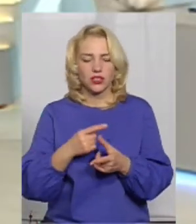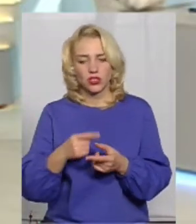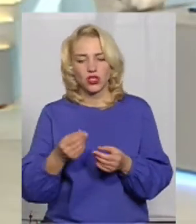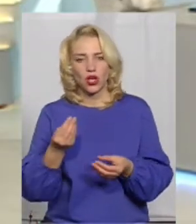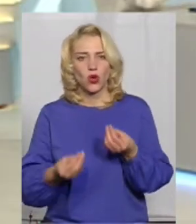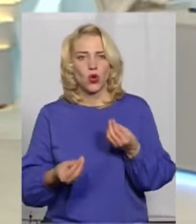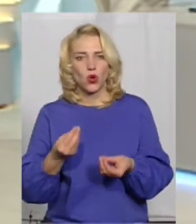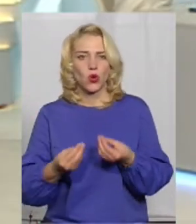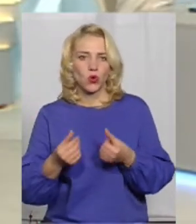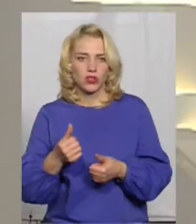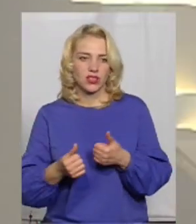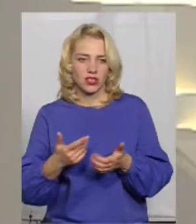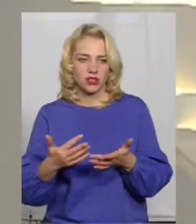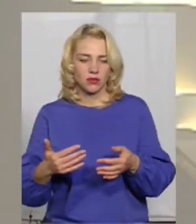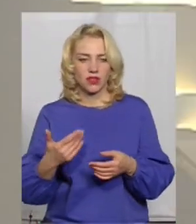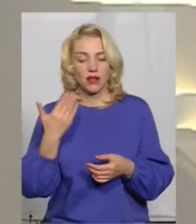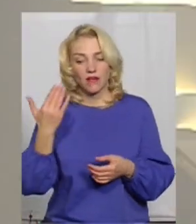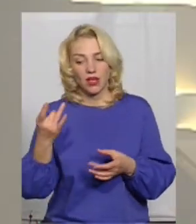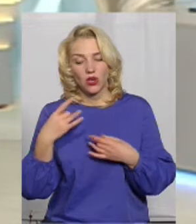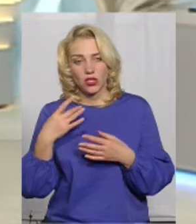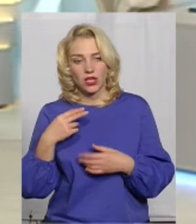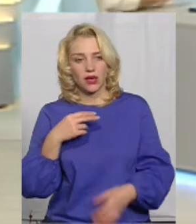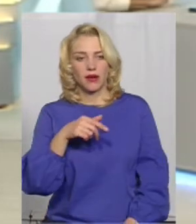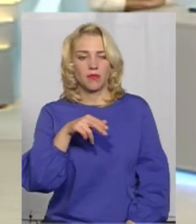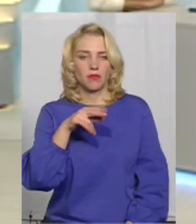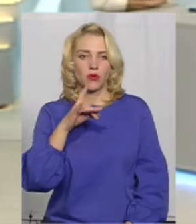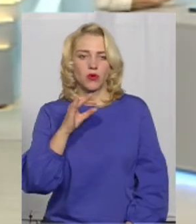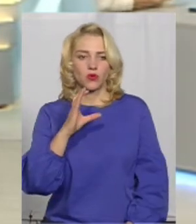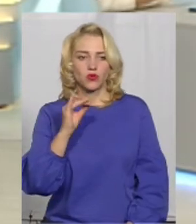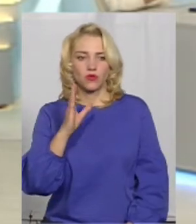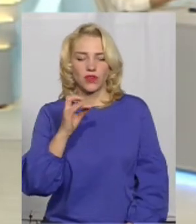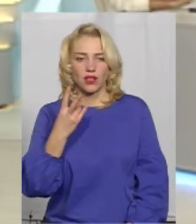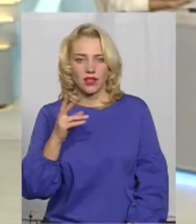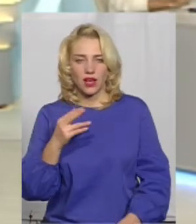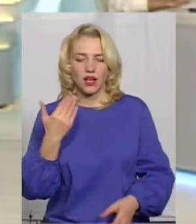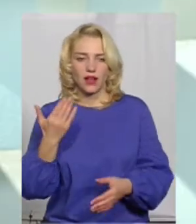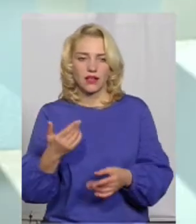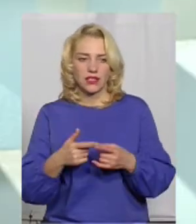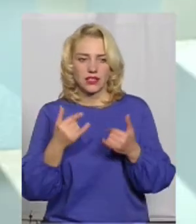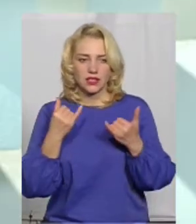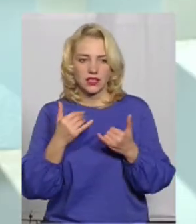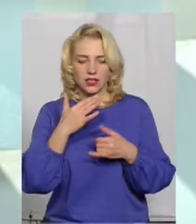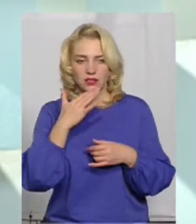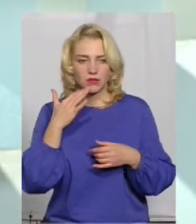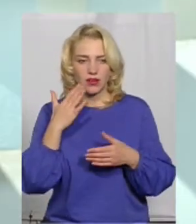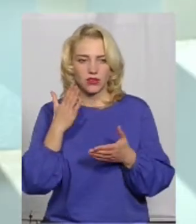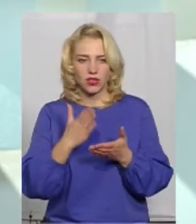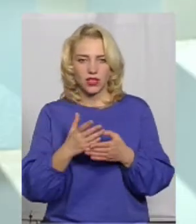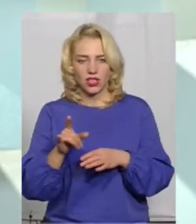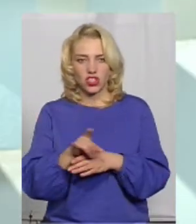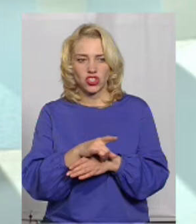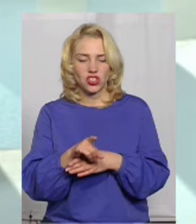якщо давайте просування. Так. Ви про просування розповісте, а ви про розіграш нам. Дивіться, зараз дуже багато є